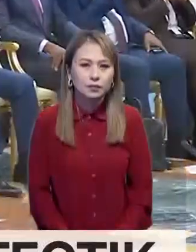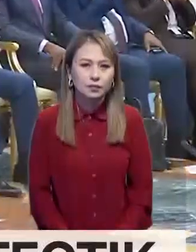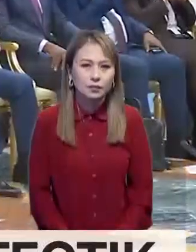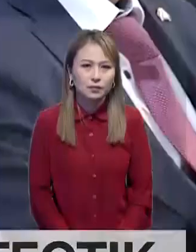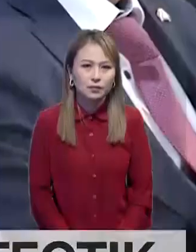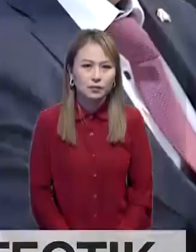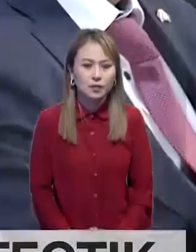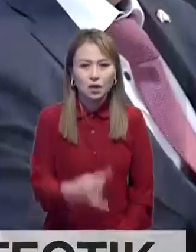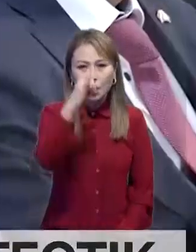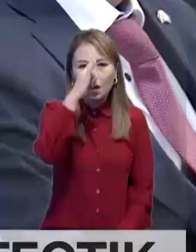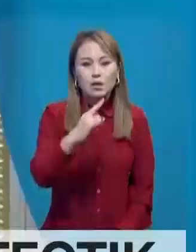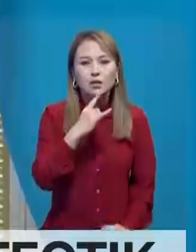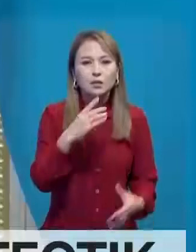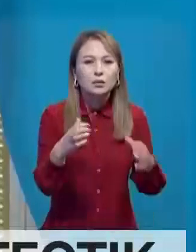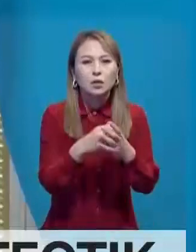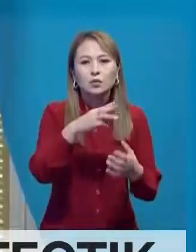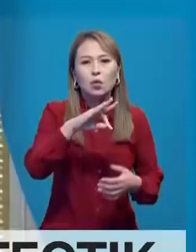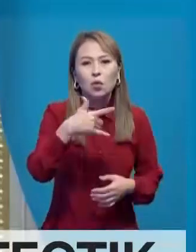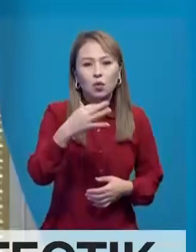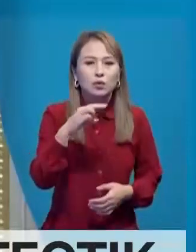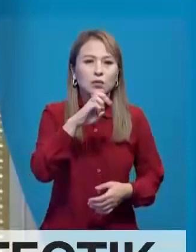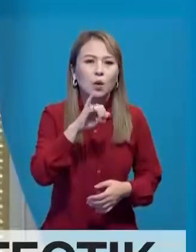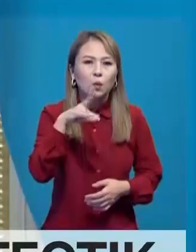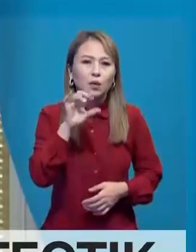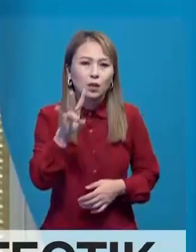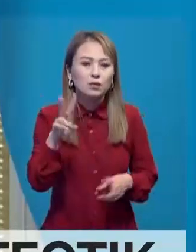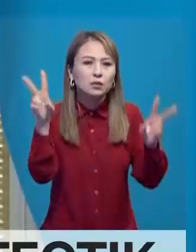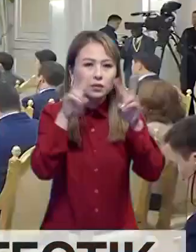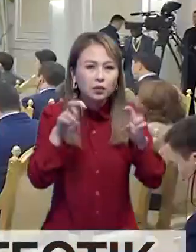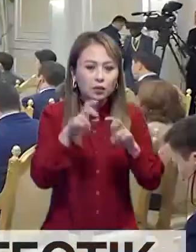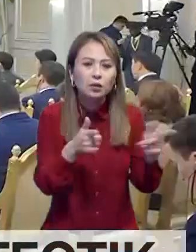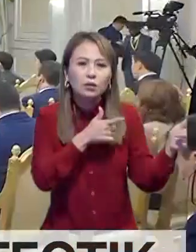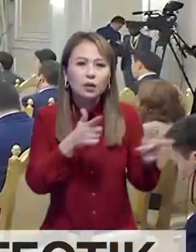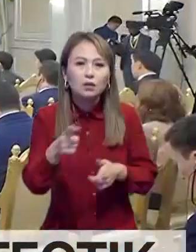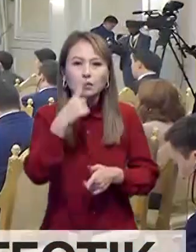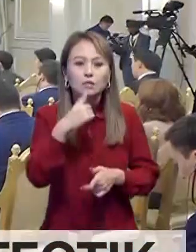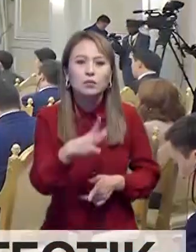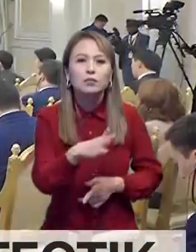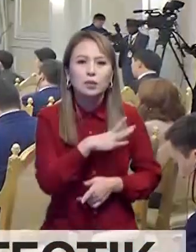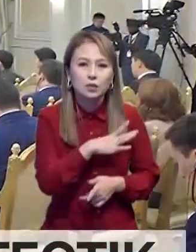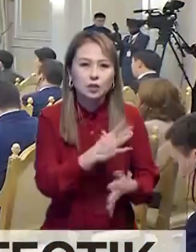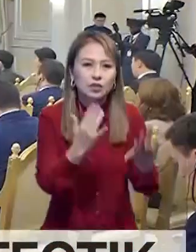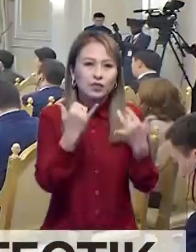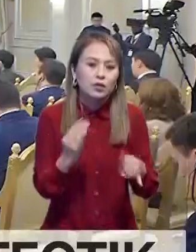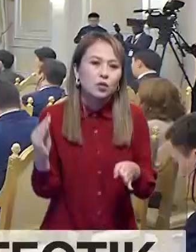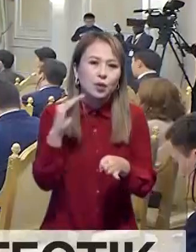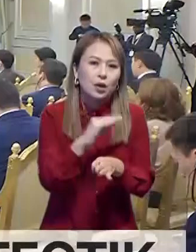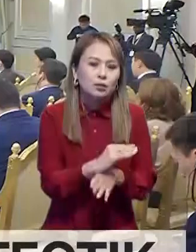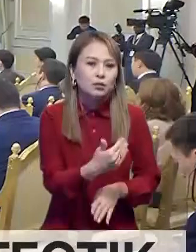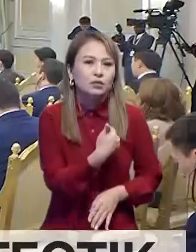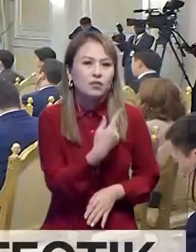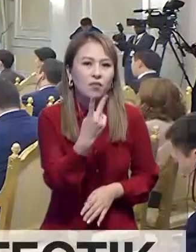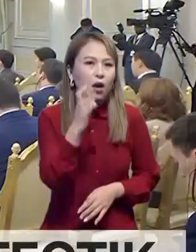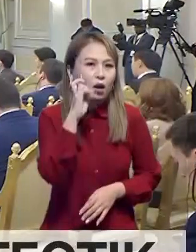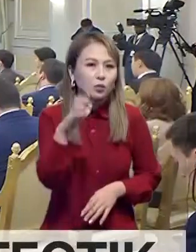Мен Қазақстан кәсіпкерлері Тогының тау-кен өндірісін зерттеуге дайын екенін атап өттім. Сонымен қатар екі